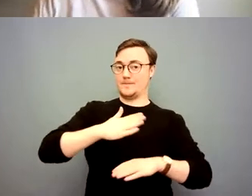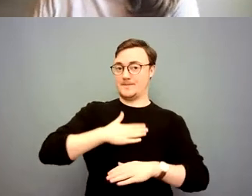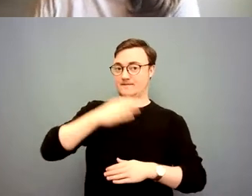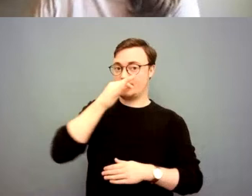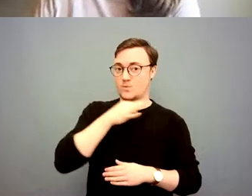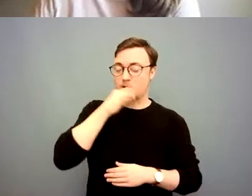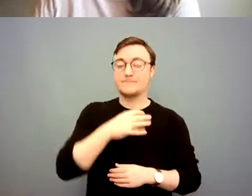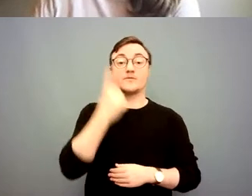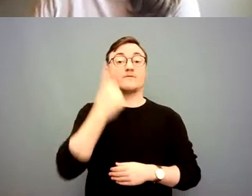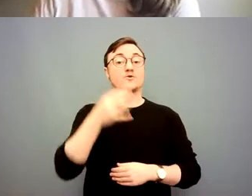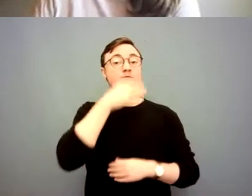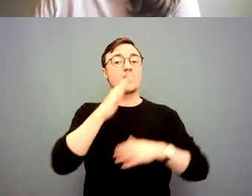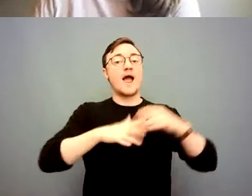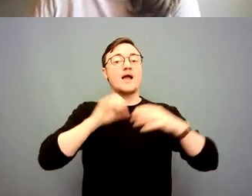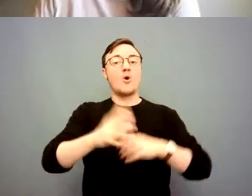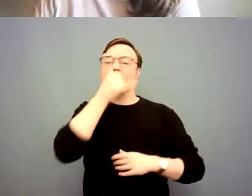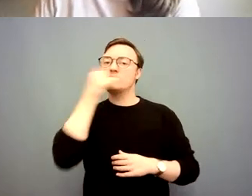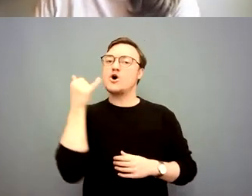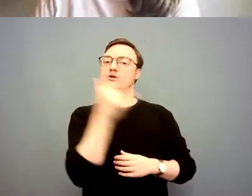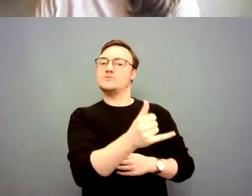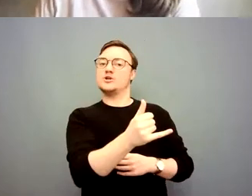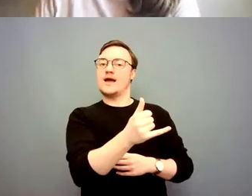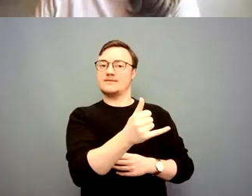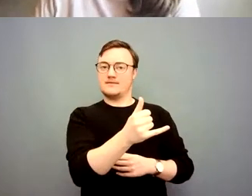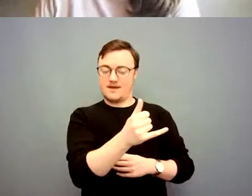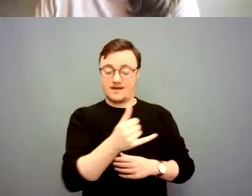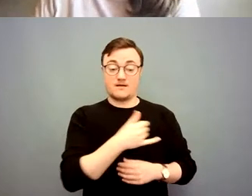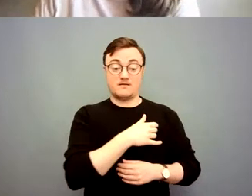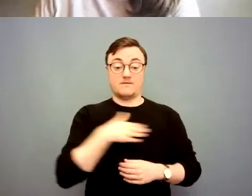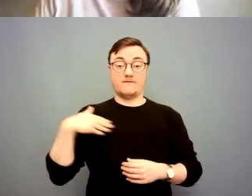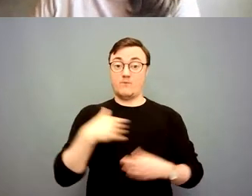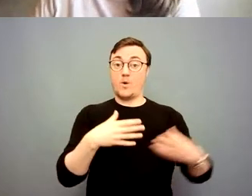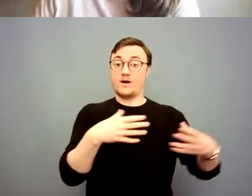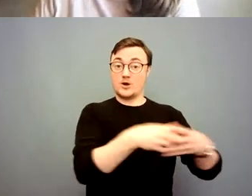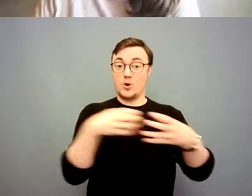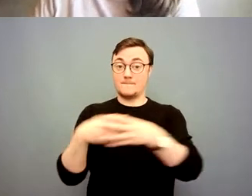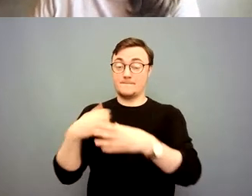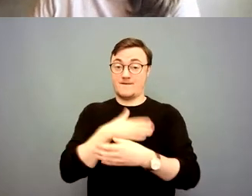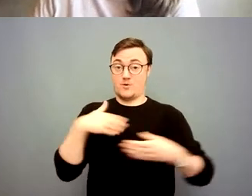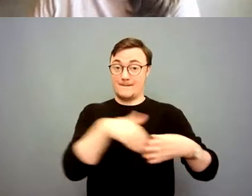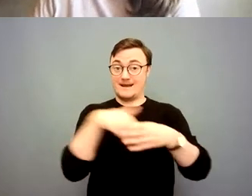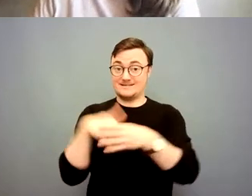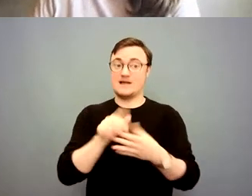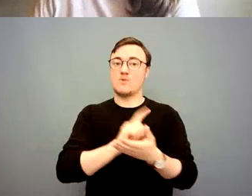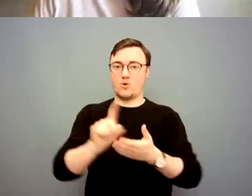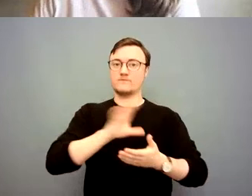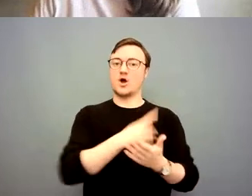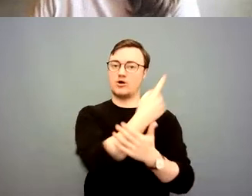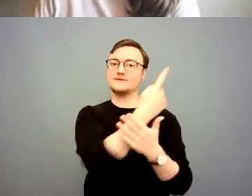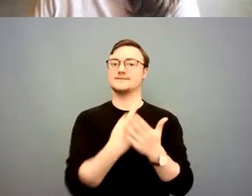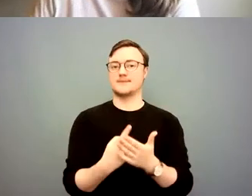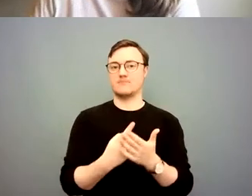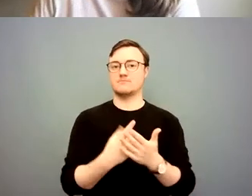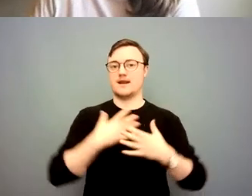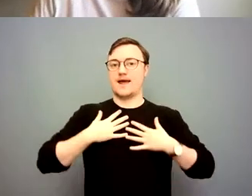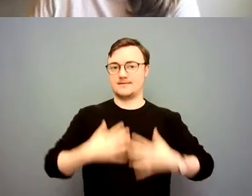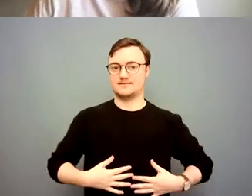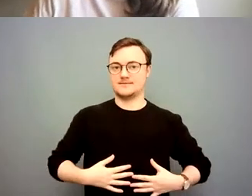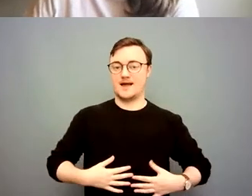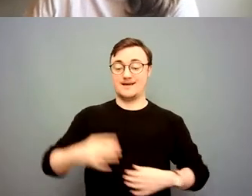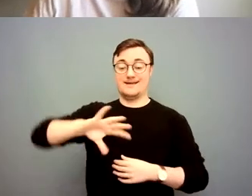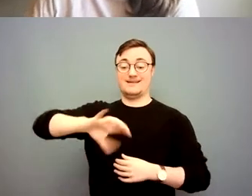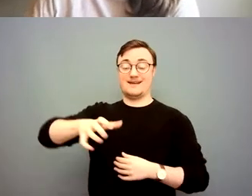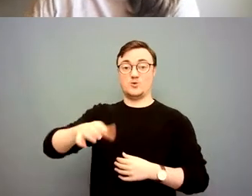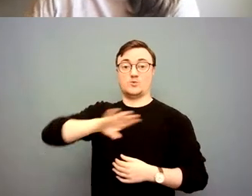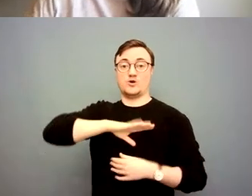om förebyggande hälsovård. Våra grupper har generellt sämre hälsa. Regionens uppdrag är att